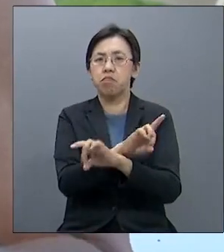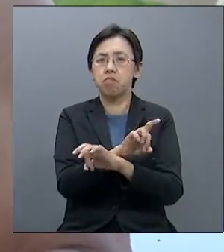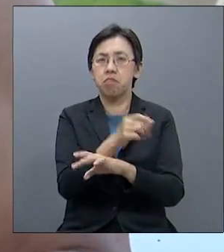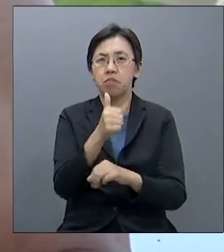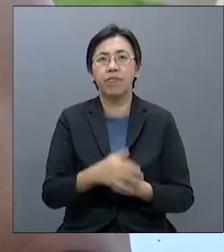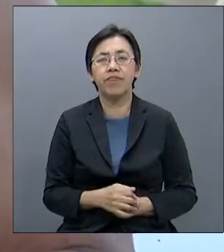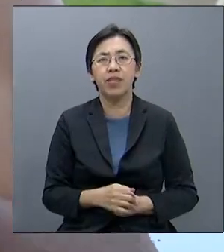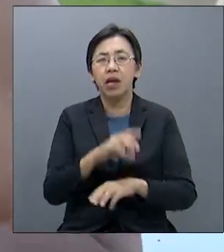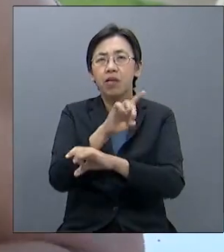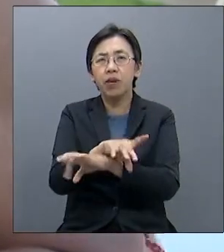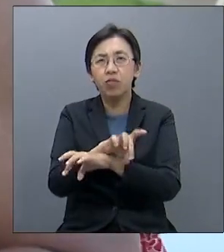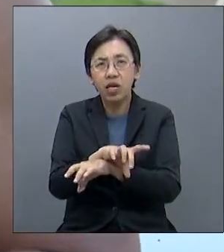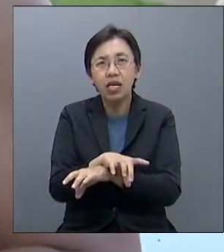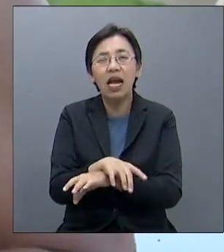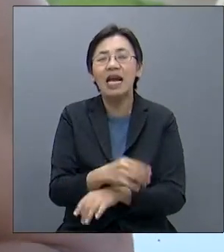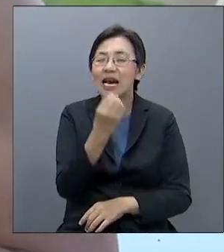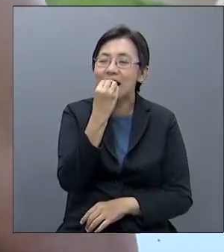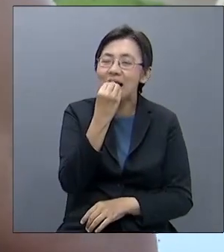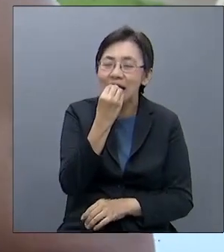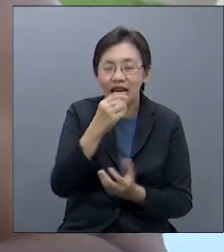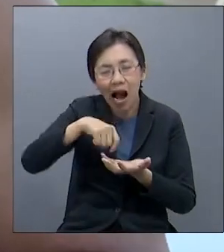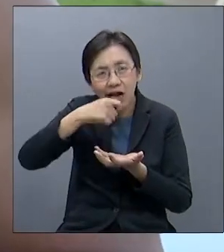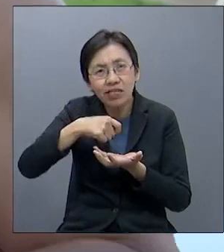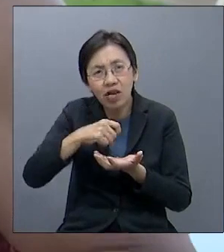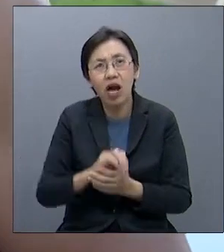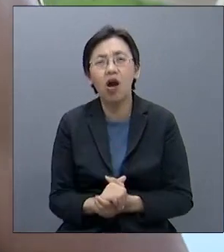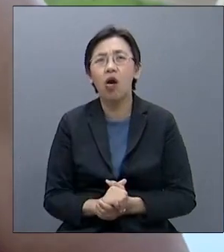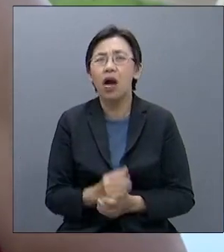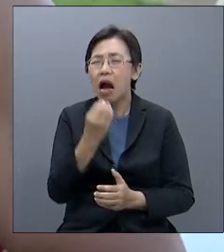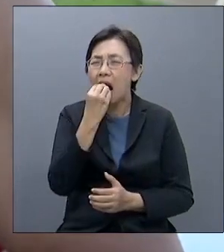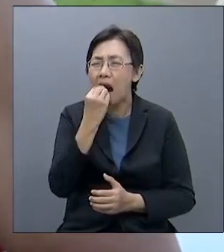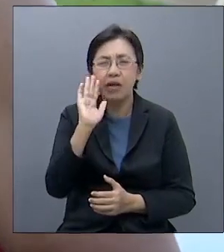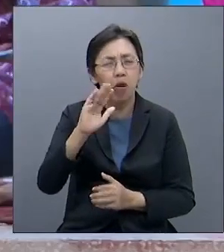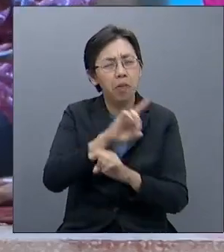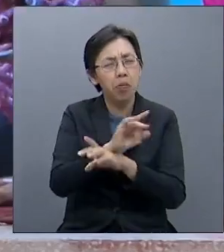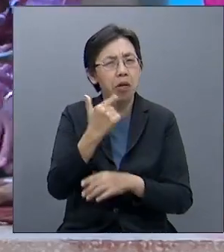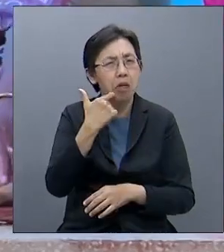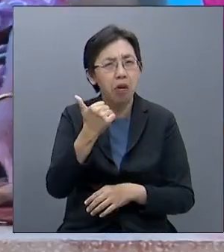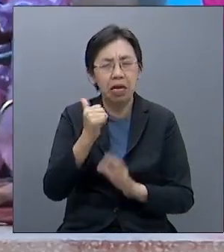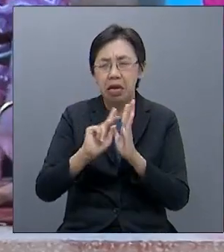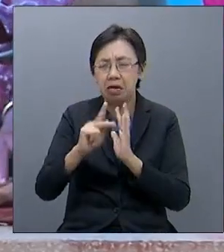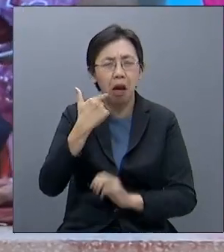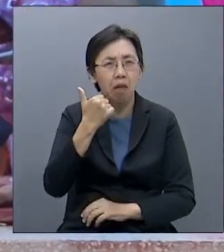าเมืองเพชรบุรีเนี่ยไปกินอาหารนะเขาว่าแกงหัวตาลเพชรบุรีอร่อยมาก